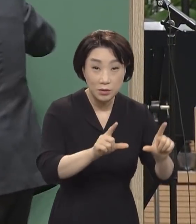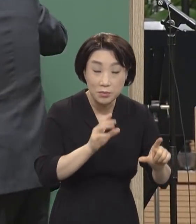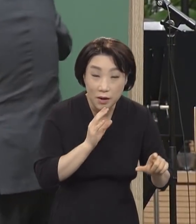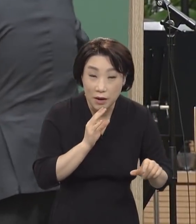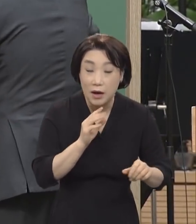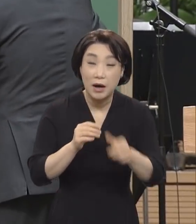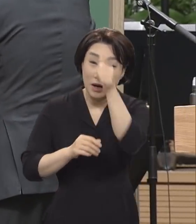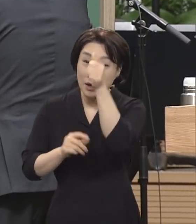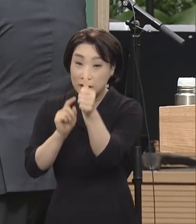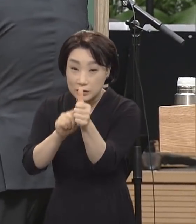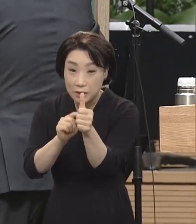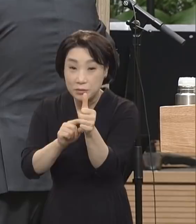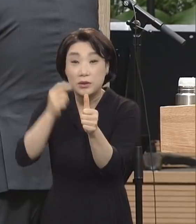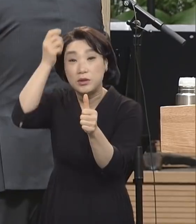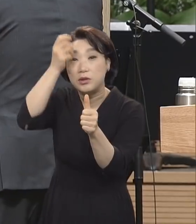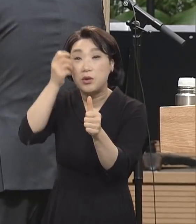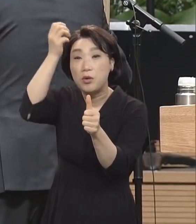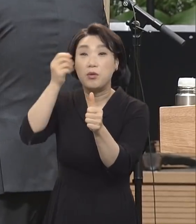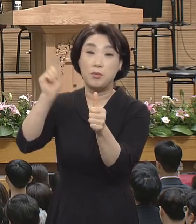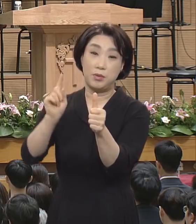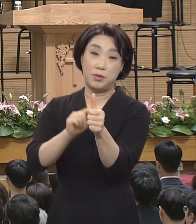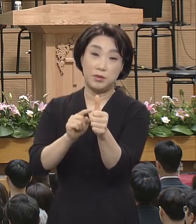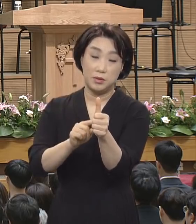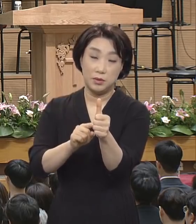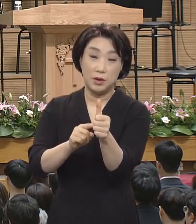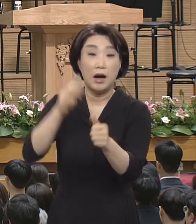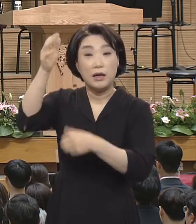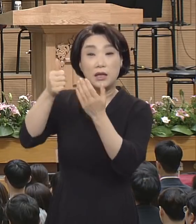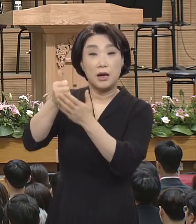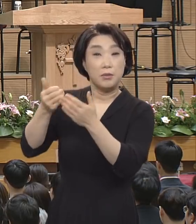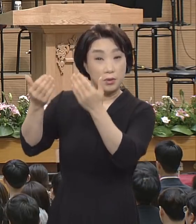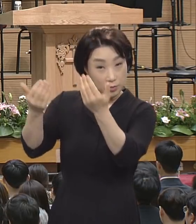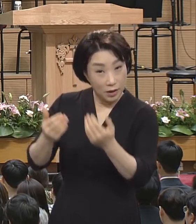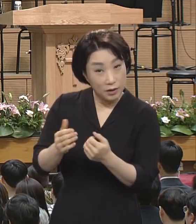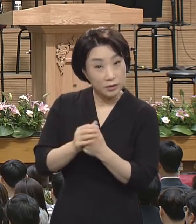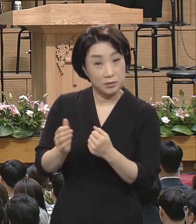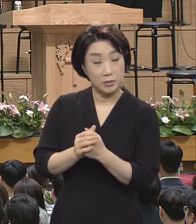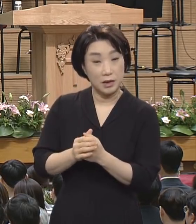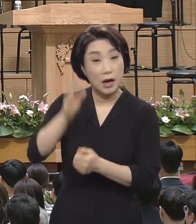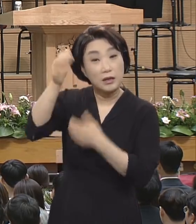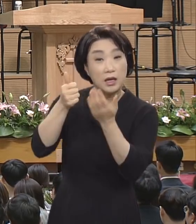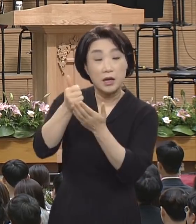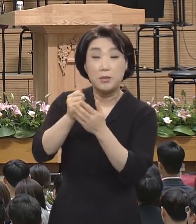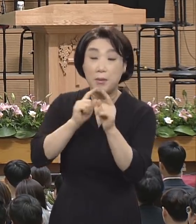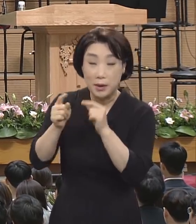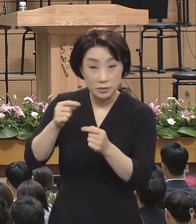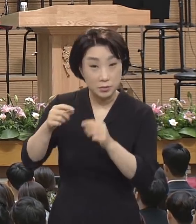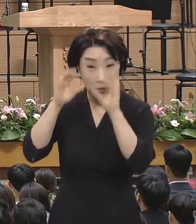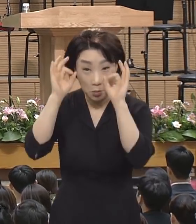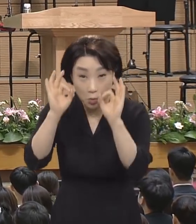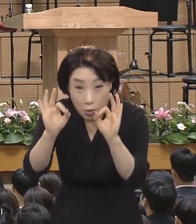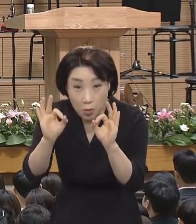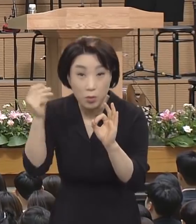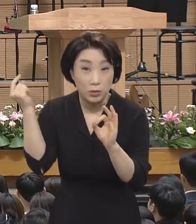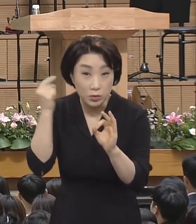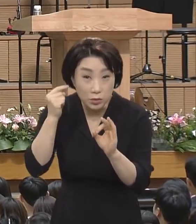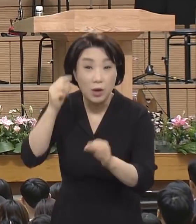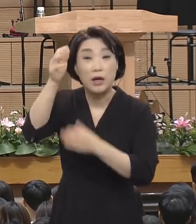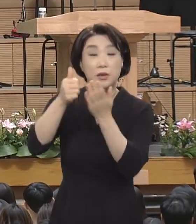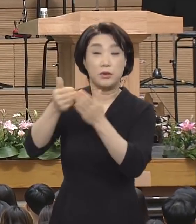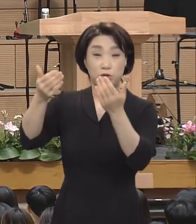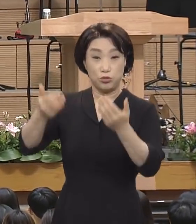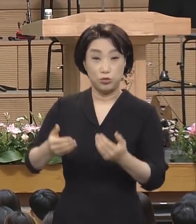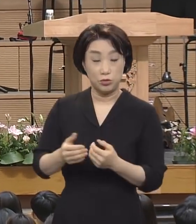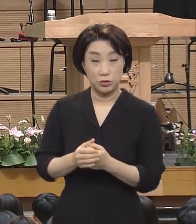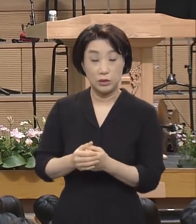아담이라고 하는 영혼은 하나님께서 왔기 때문에, 하나님 말씀을 듣고, 하나님의